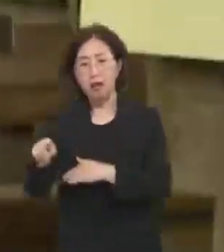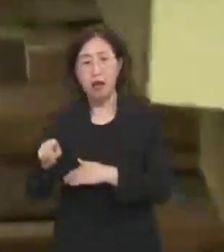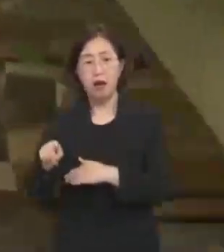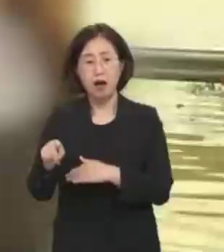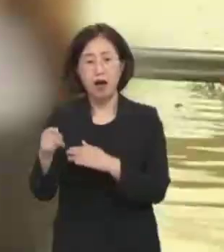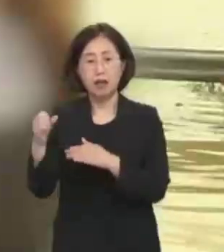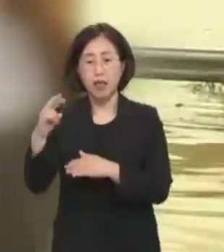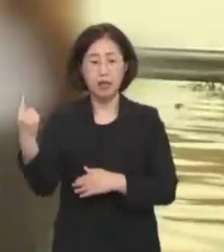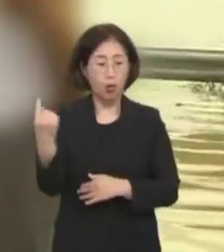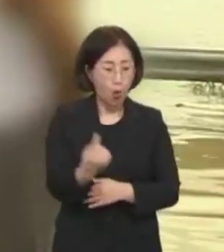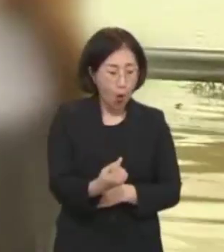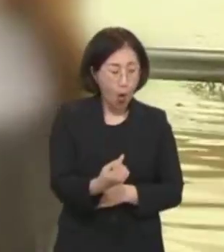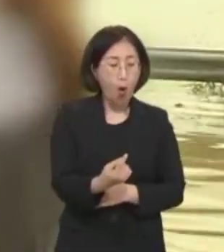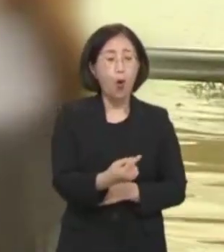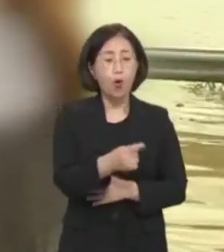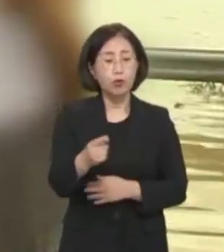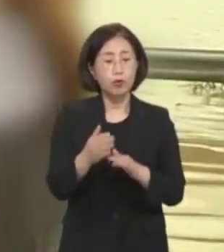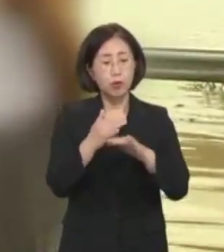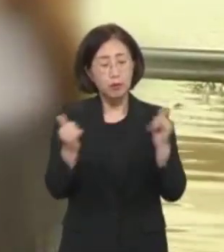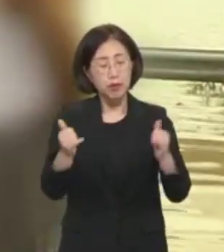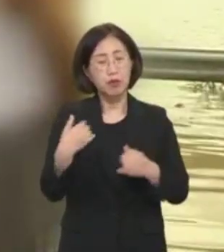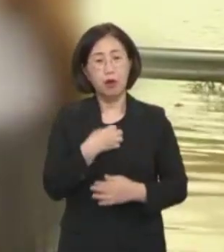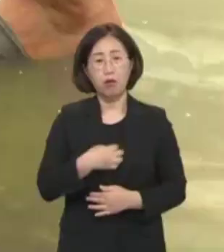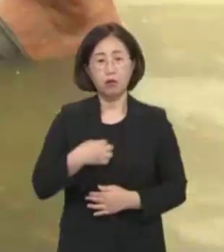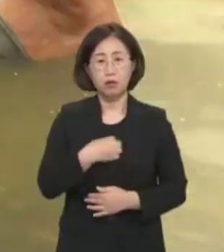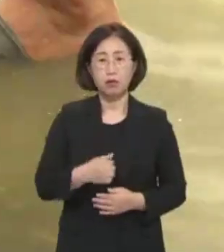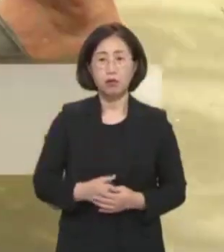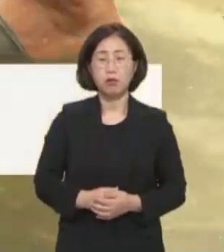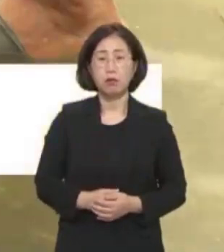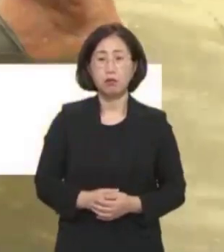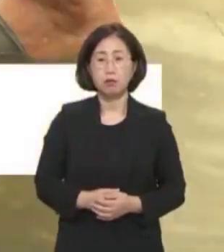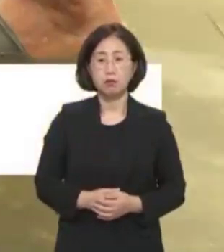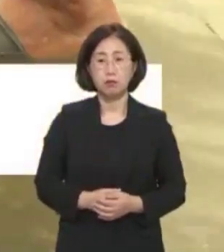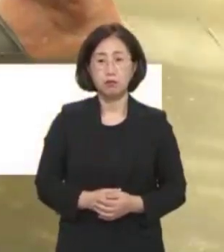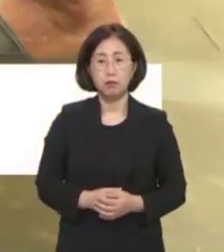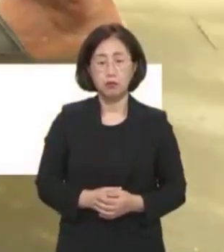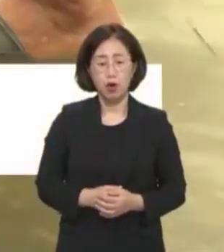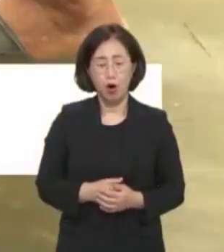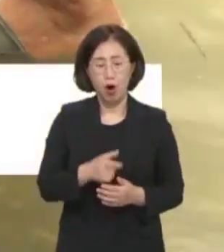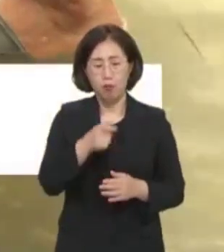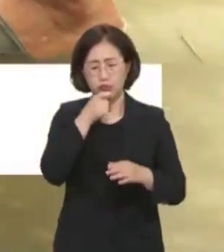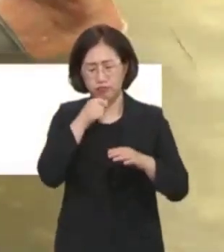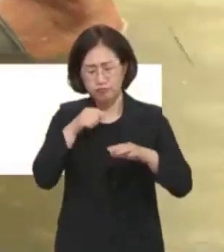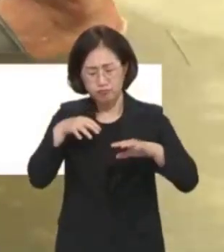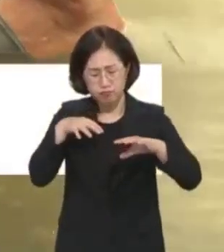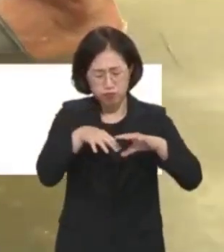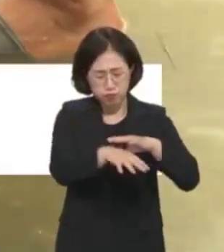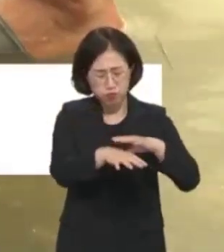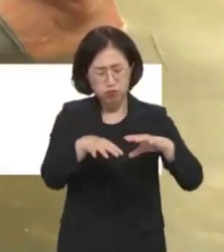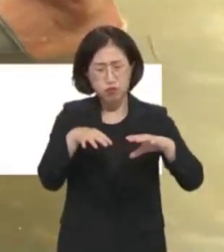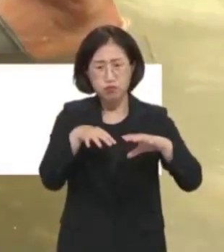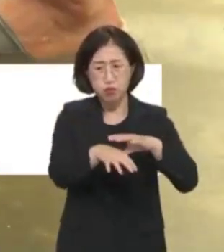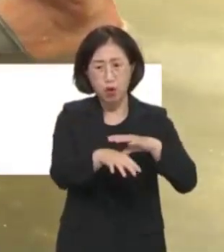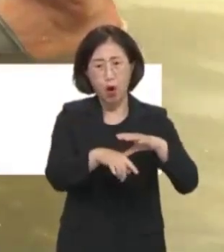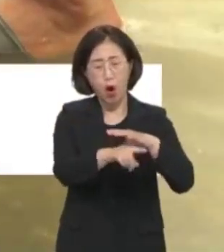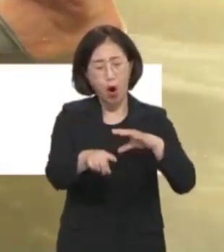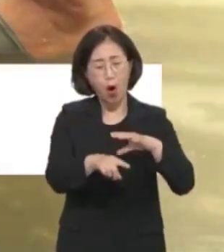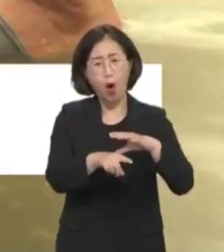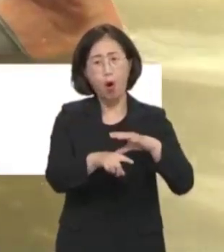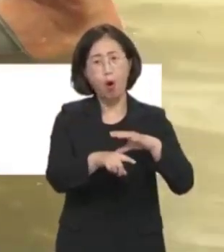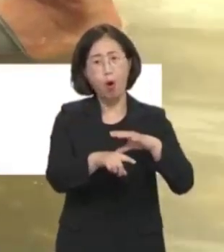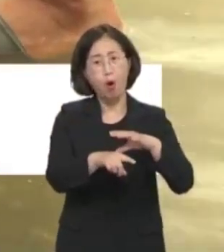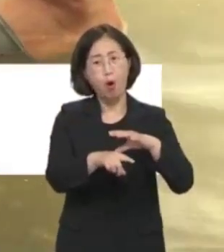한 주민은 걱정이 앞섭니다. 그 무리하는 게 조그만 틈만 있으면은 그냥 파고